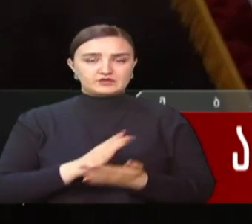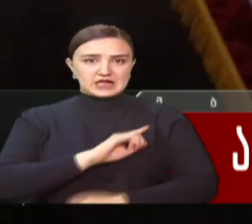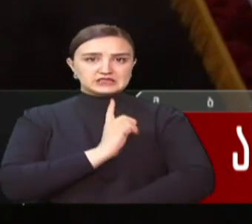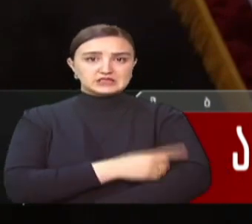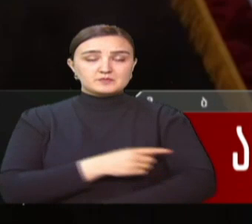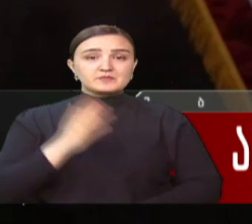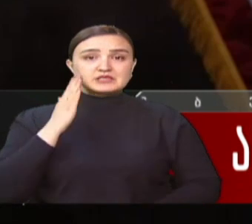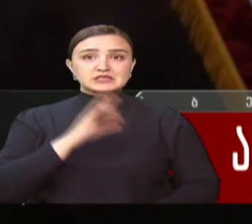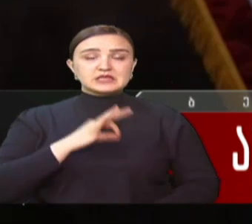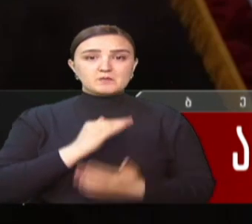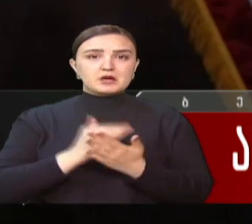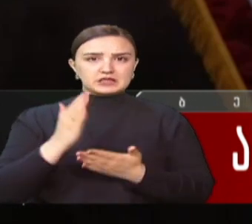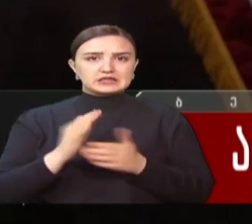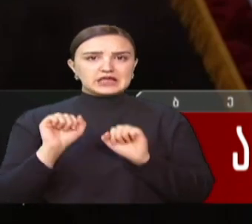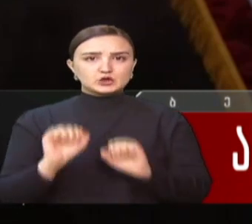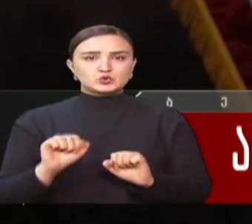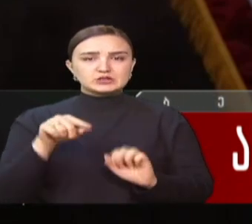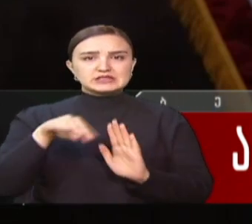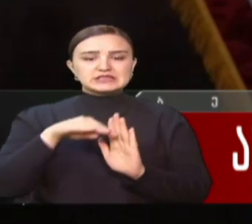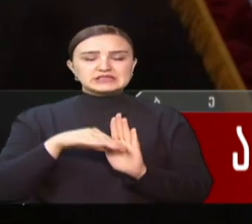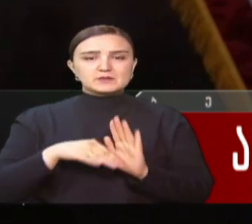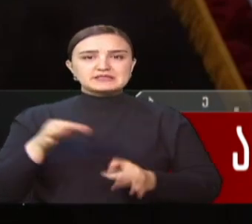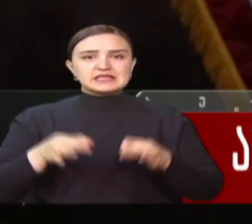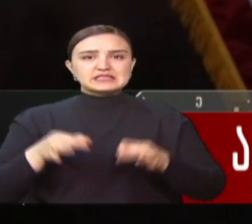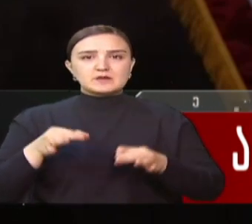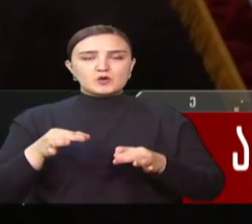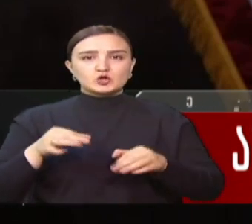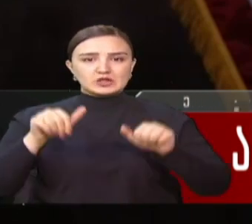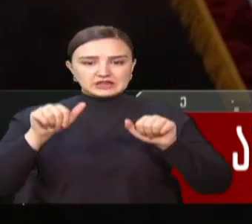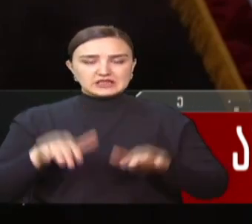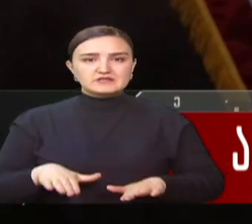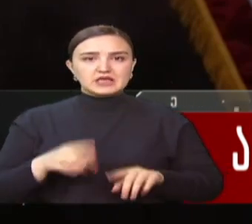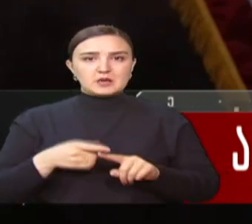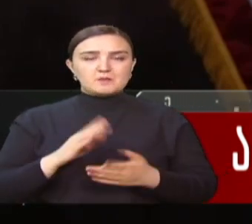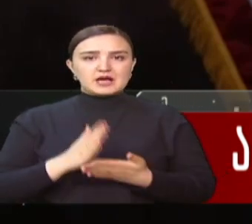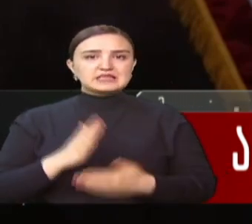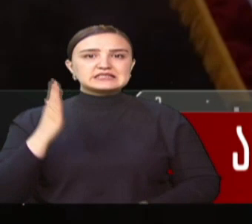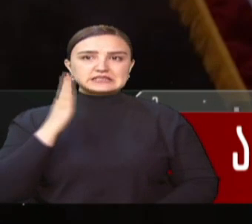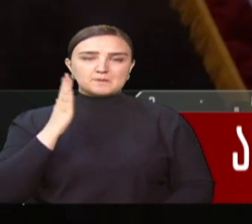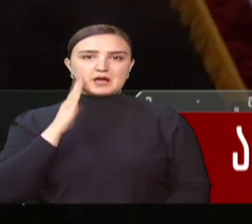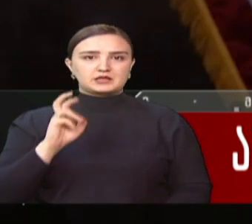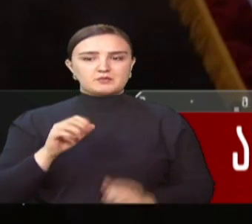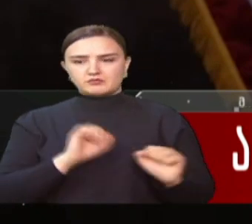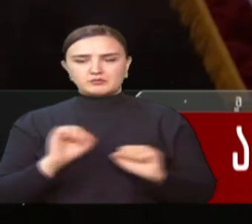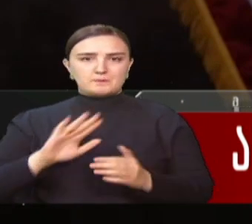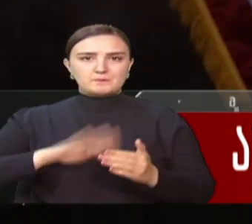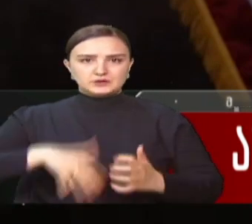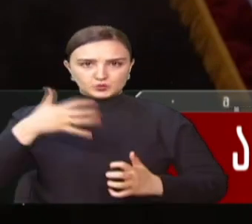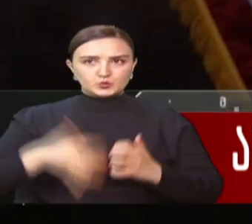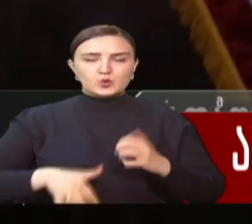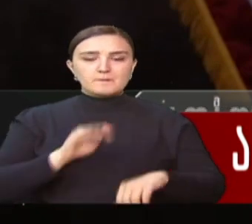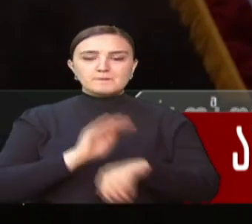სამართლის უზენაესობა დაცულია ისეთ სამართლებრივ სისტემაში, სადაც სასამართლო დაცვის გადაწყვეტილება ხდება სამართლიანად და მიუკერძოებლად,